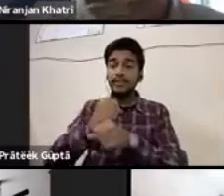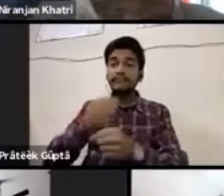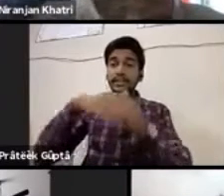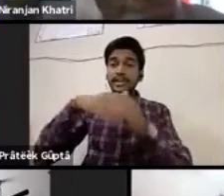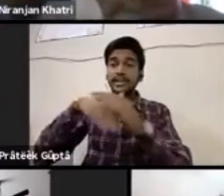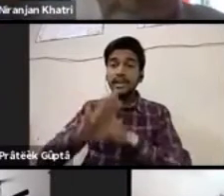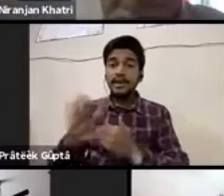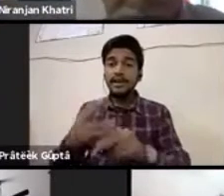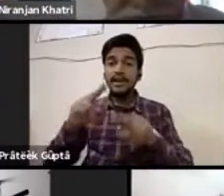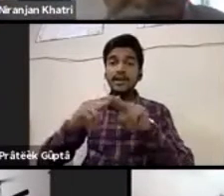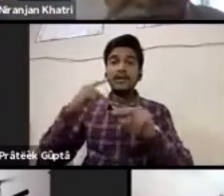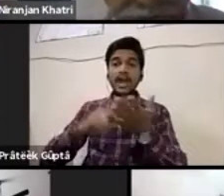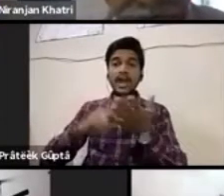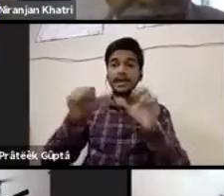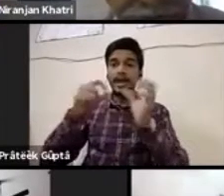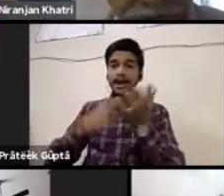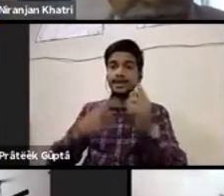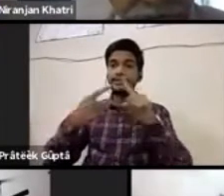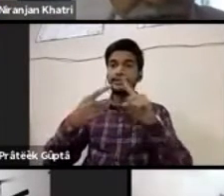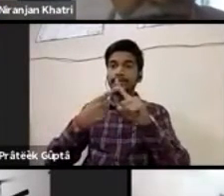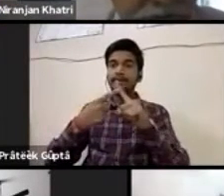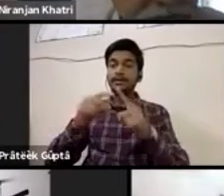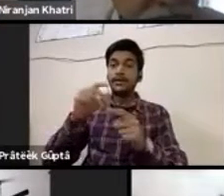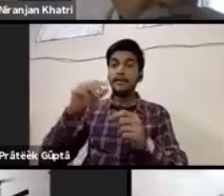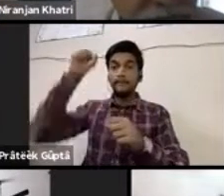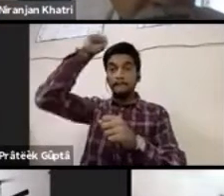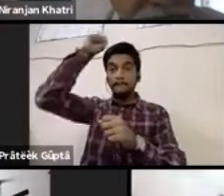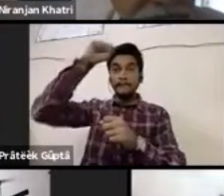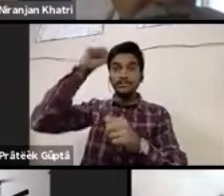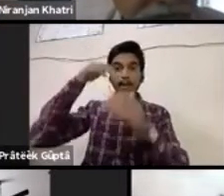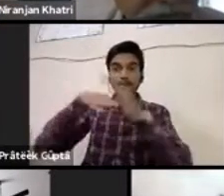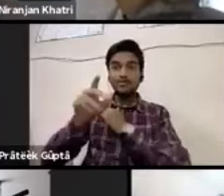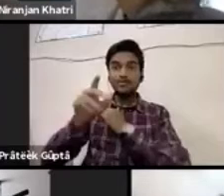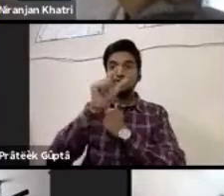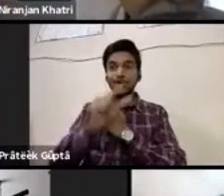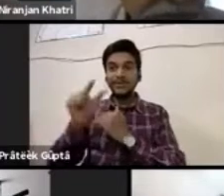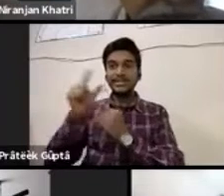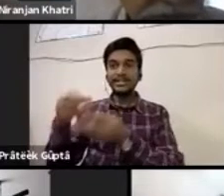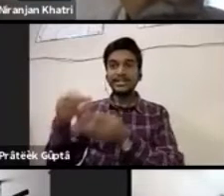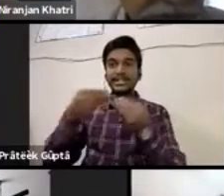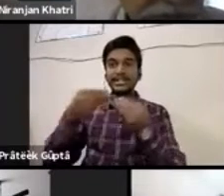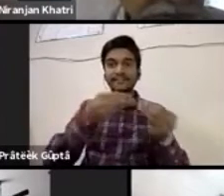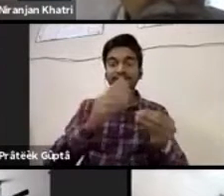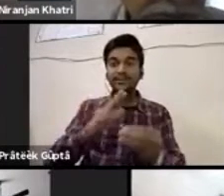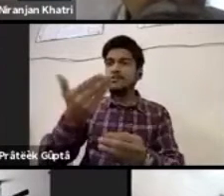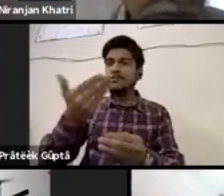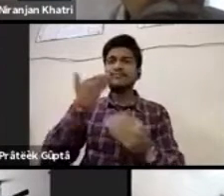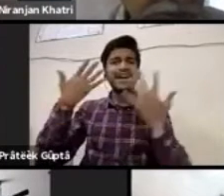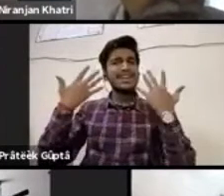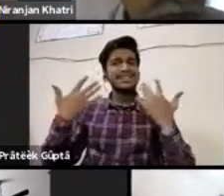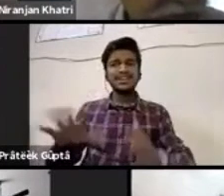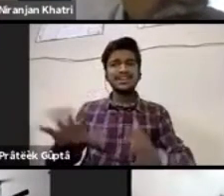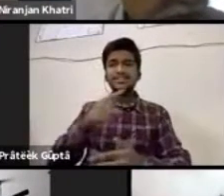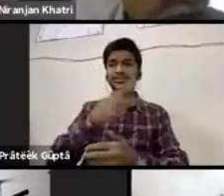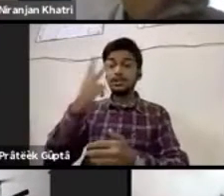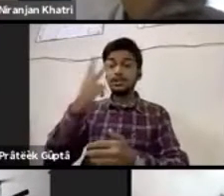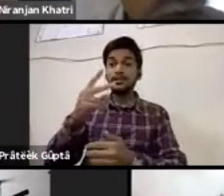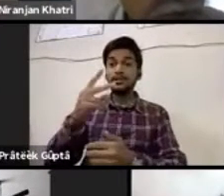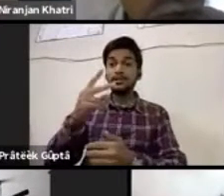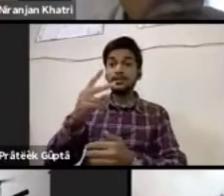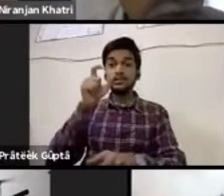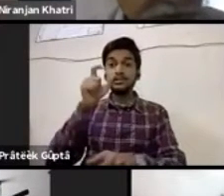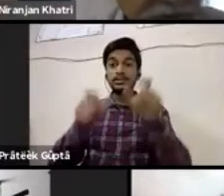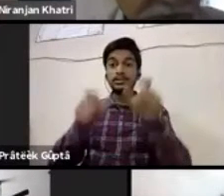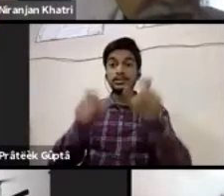के से रिकॉग्नाइज्ड हैं, और आप कभी भी देखना चाहें तो 24 डेफ बच्चे अलोंग विद अनदर